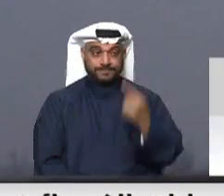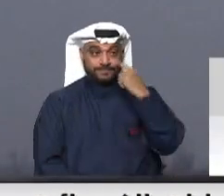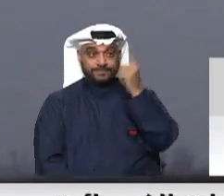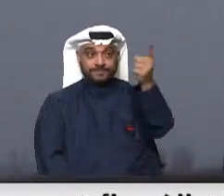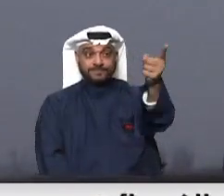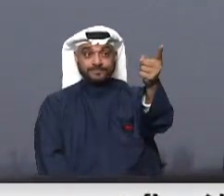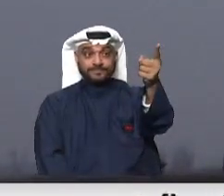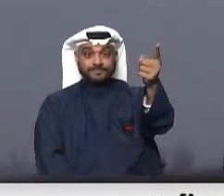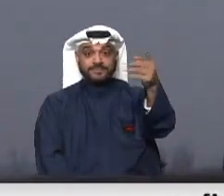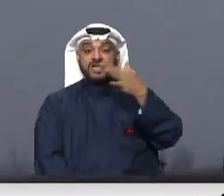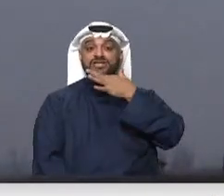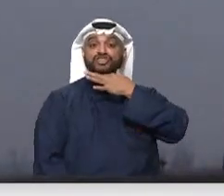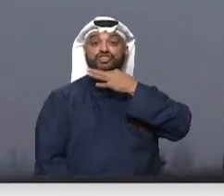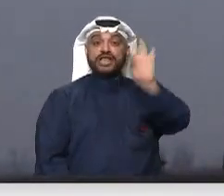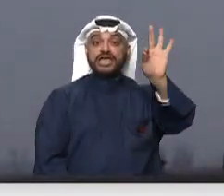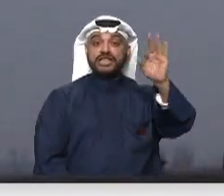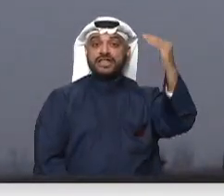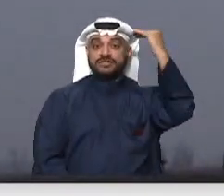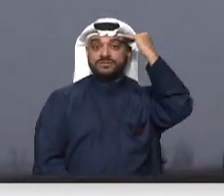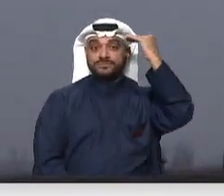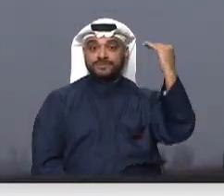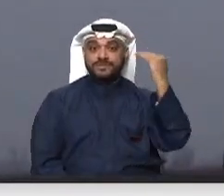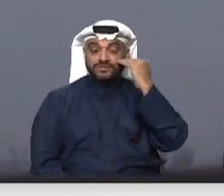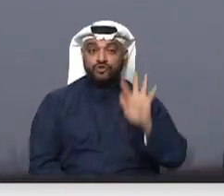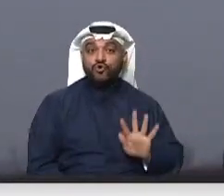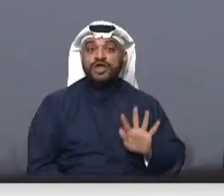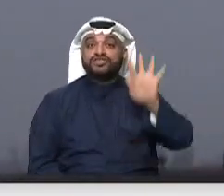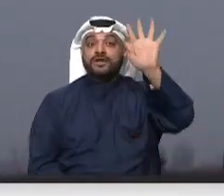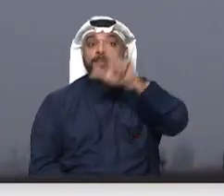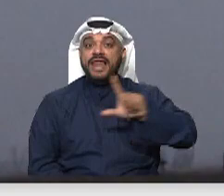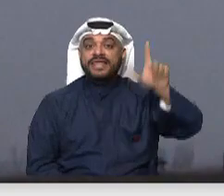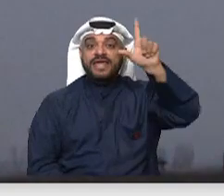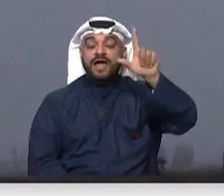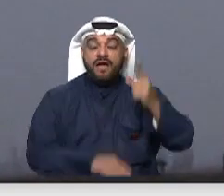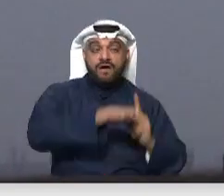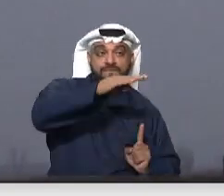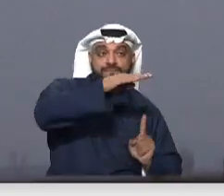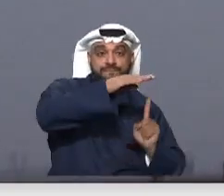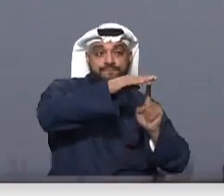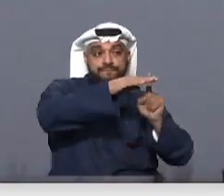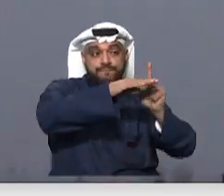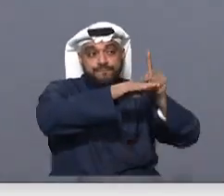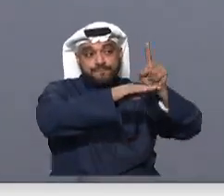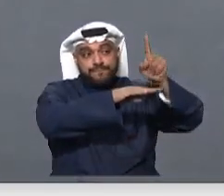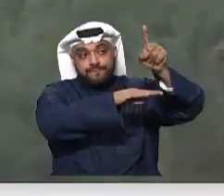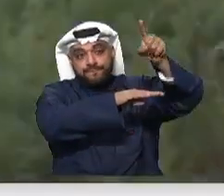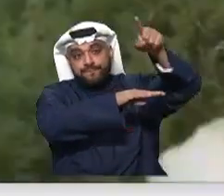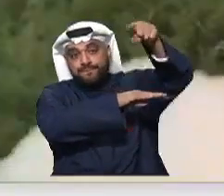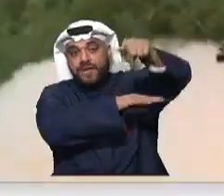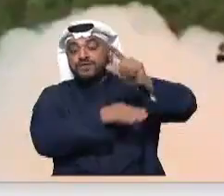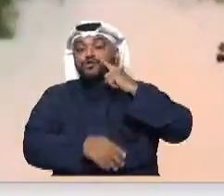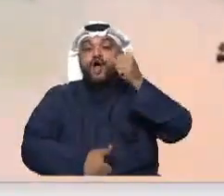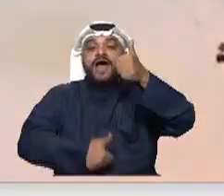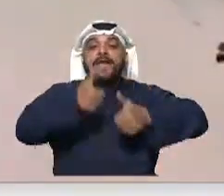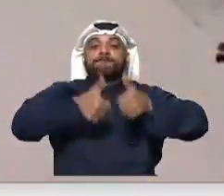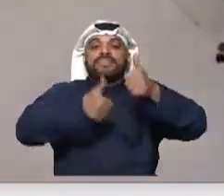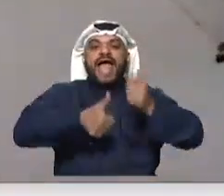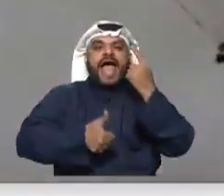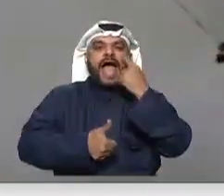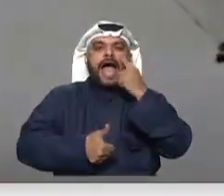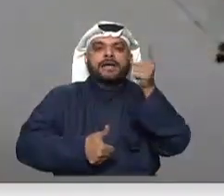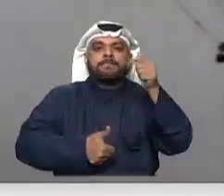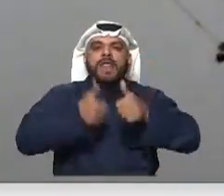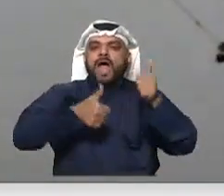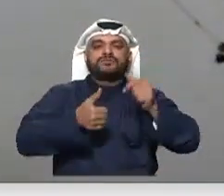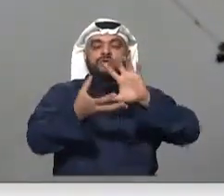صاروخ باليستي جديد أعلنت كوريا الشمالية عن إطلاقه من مطار بيونغ يانغ الدولي وسقوطه في المياه